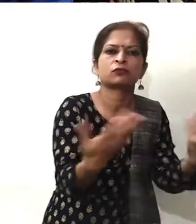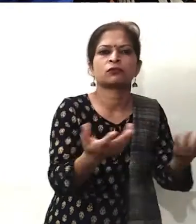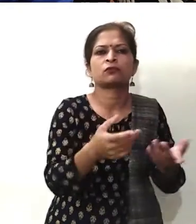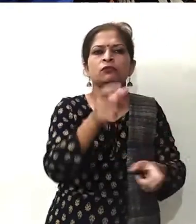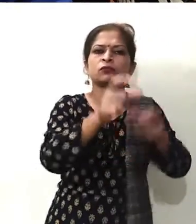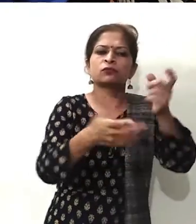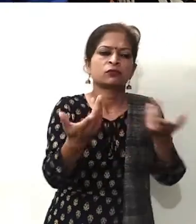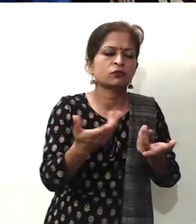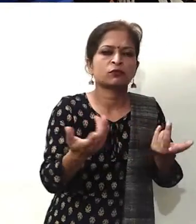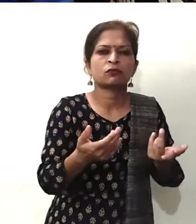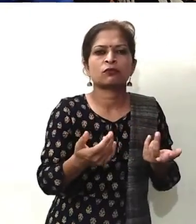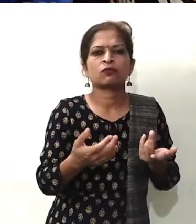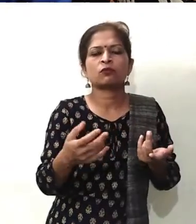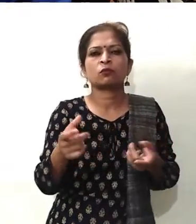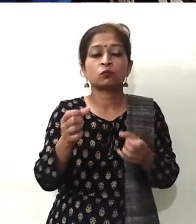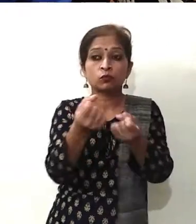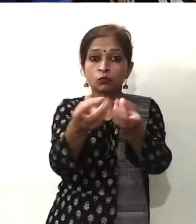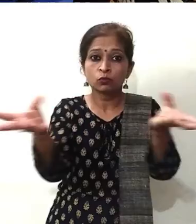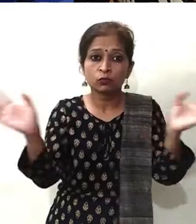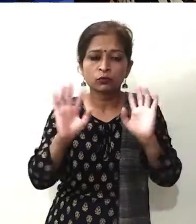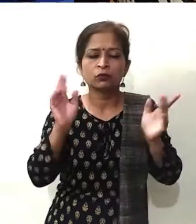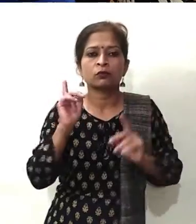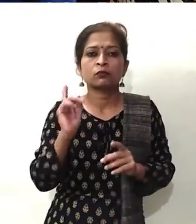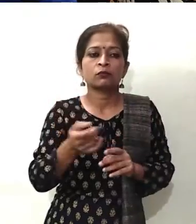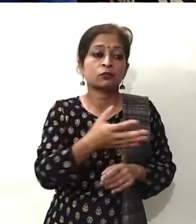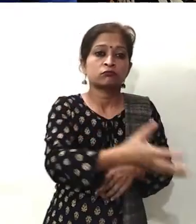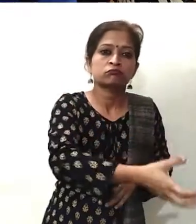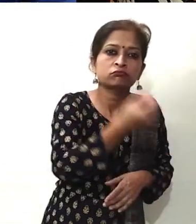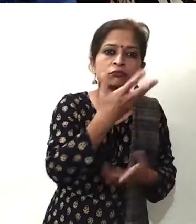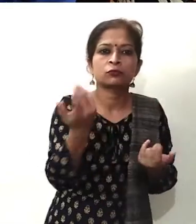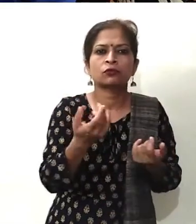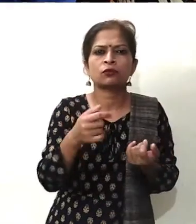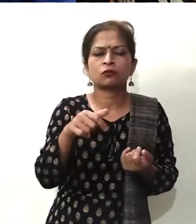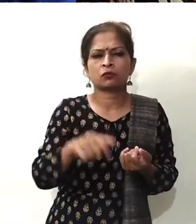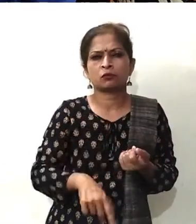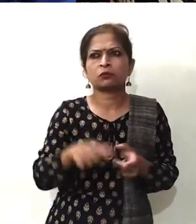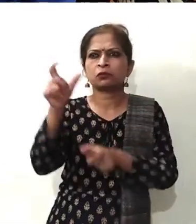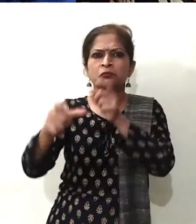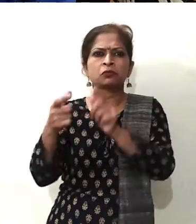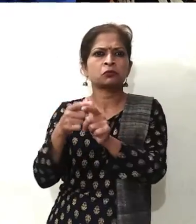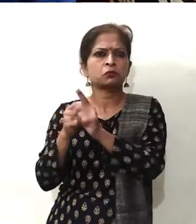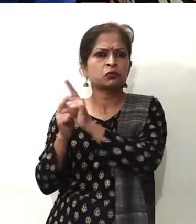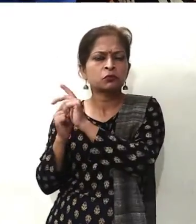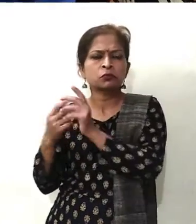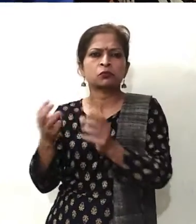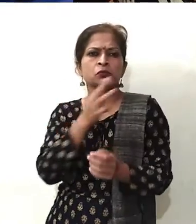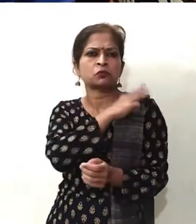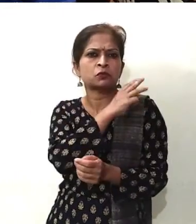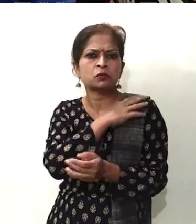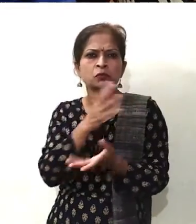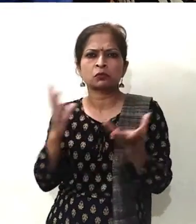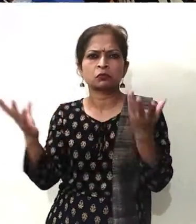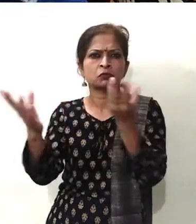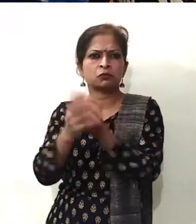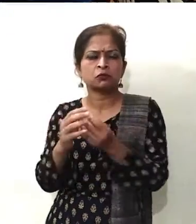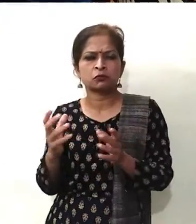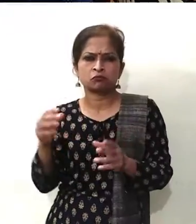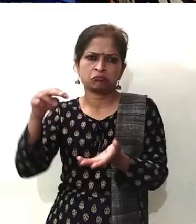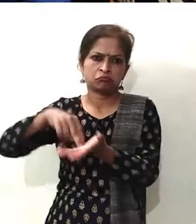सब खड़े हैं, लेकिन राजपुत्र रहे होंगे, सैनिक खड़े थे। तो अंदर देखा तो आचार्य द्रोण ने